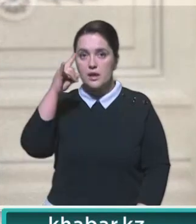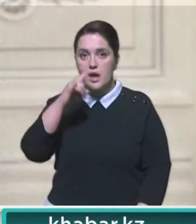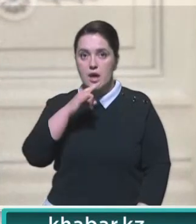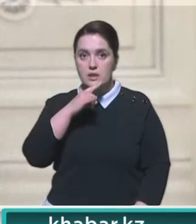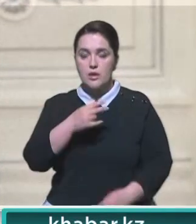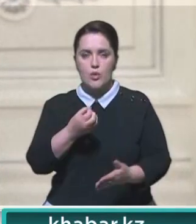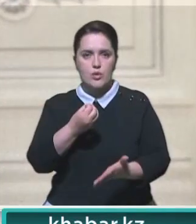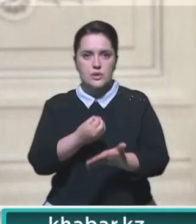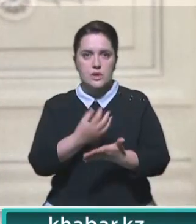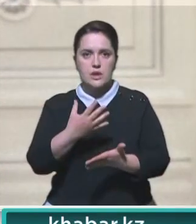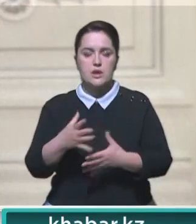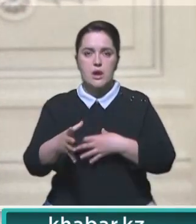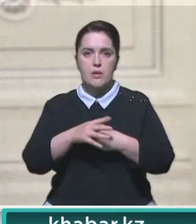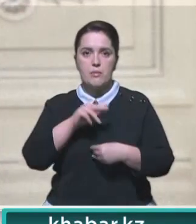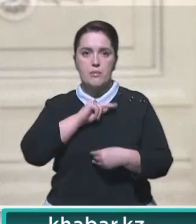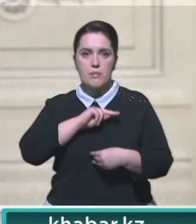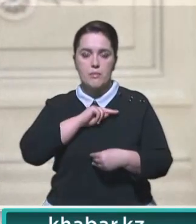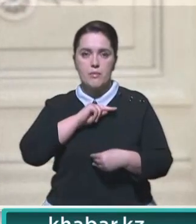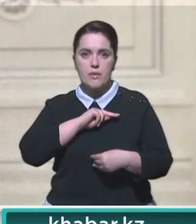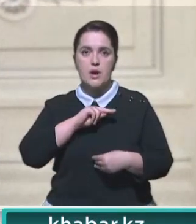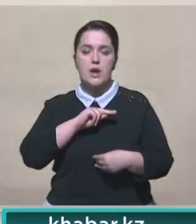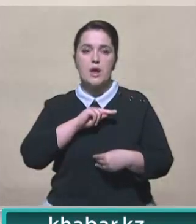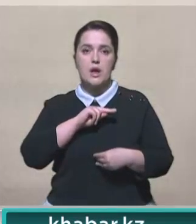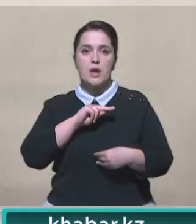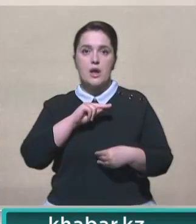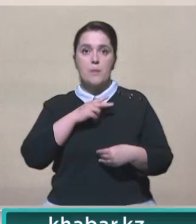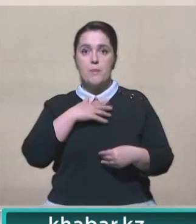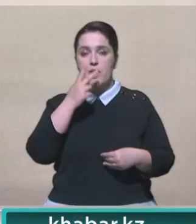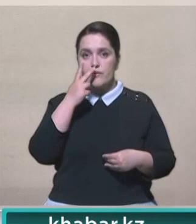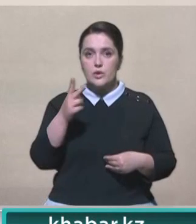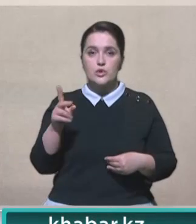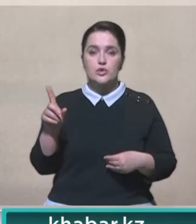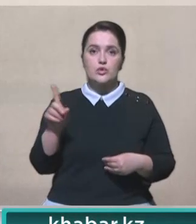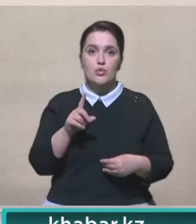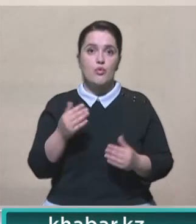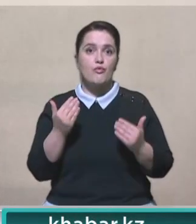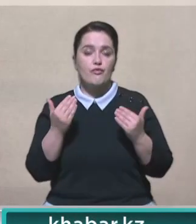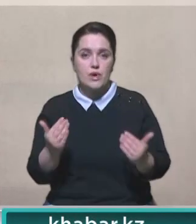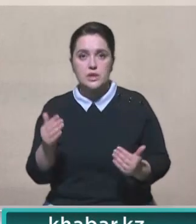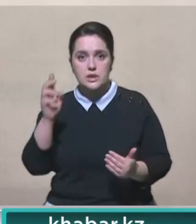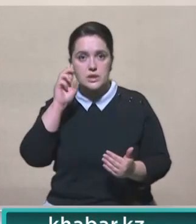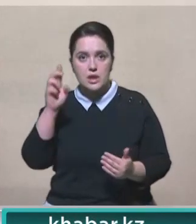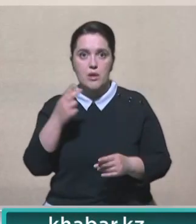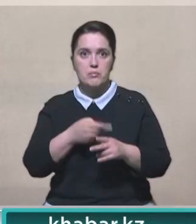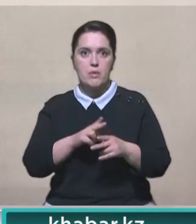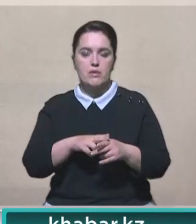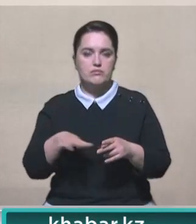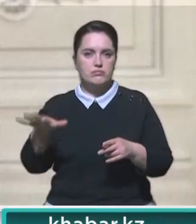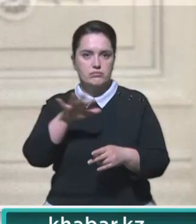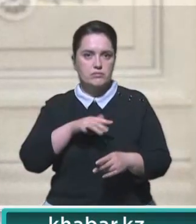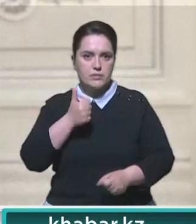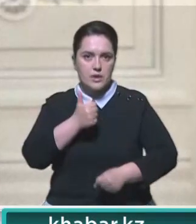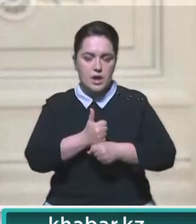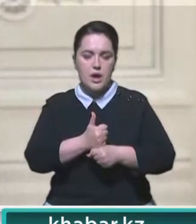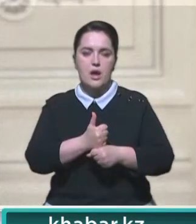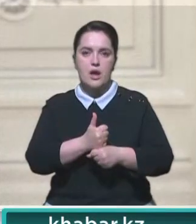очень ценным партнером для нас в регионе Центральной Азии потому что мы видим что по сути ваша страна региональный Лидер это очень важно